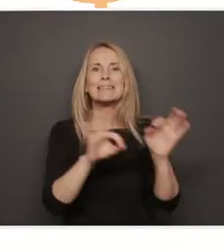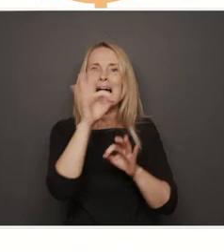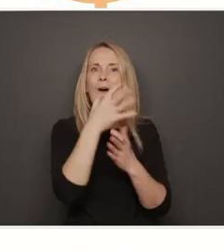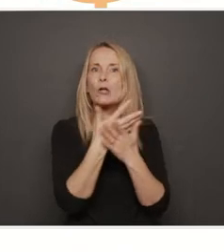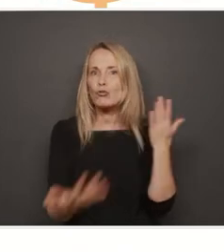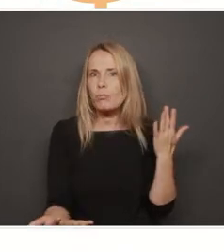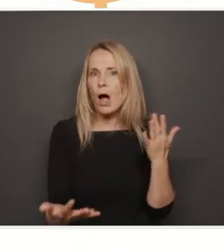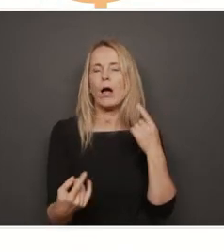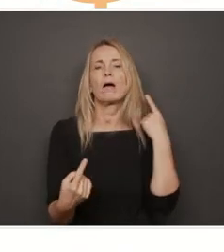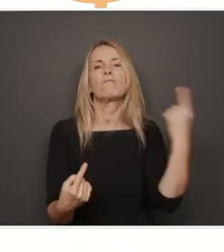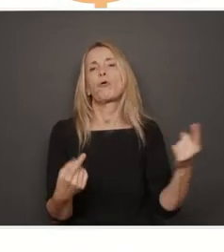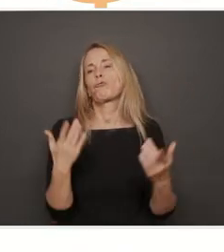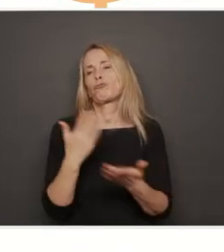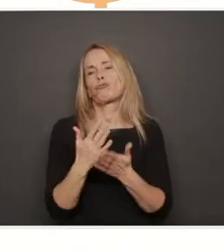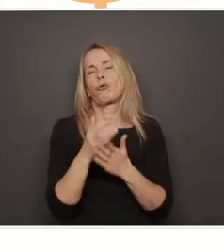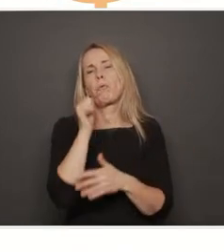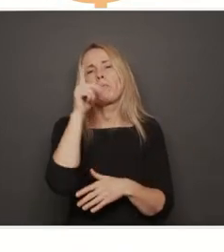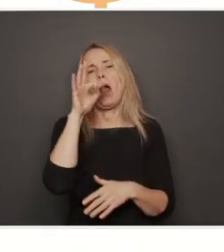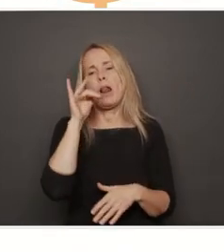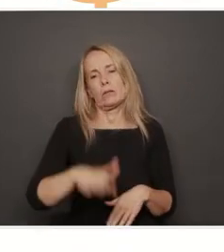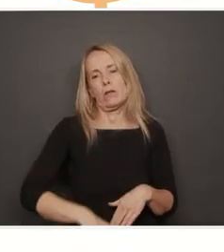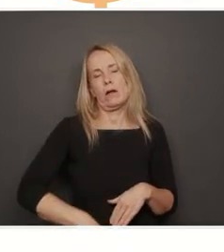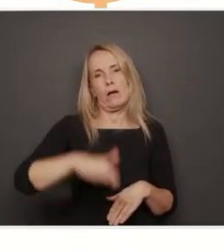sind für Paul schon immer alltäglich.